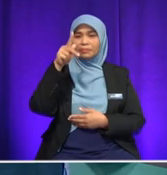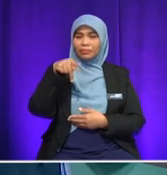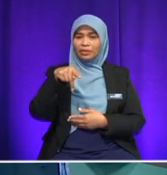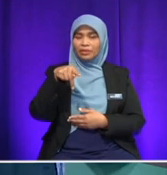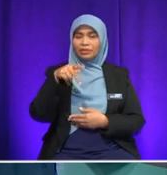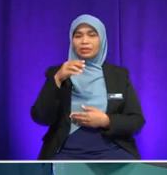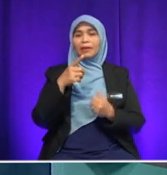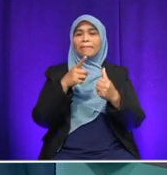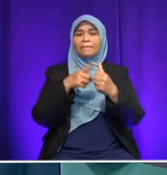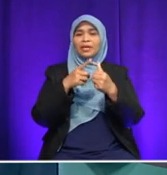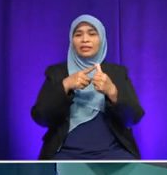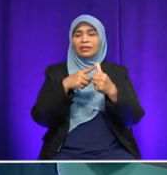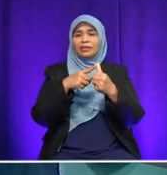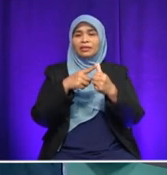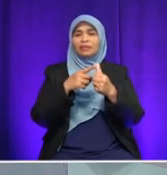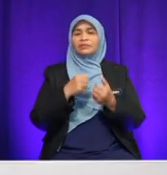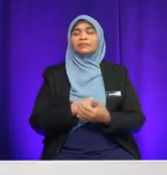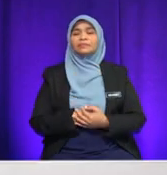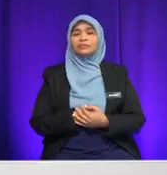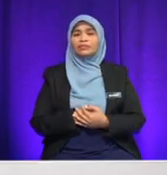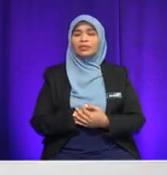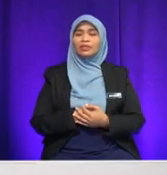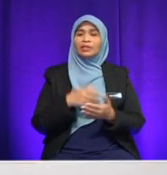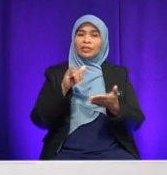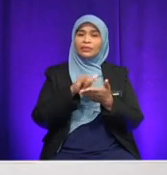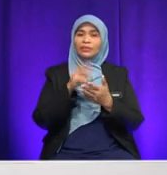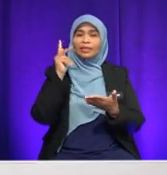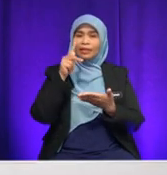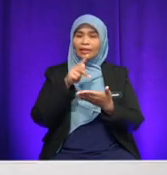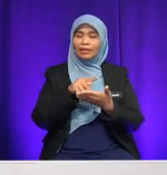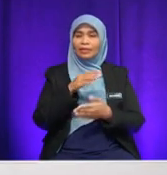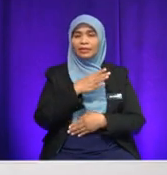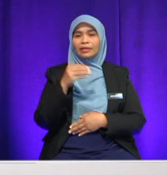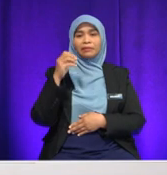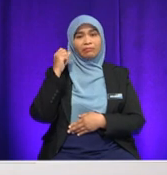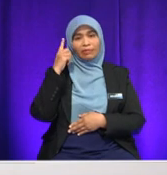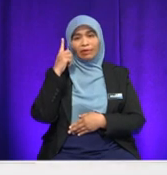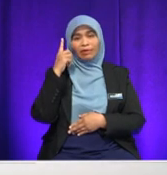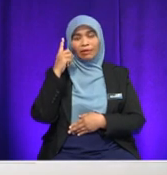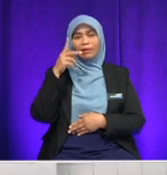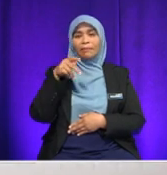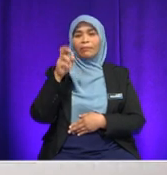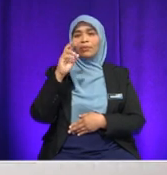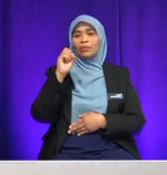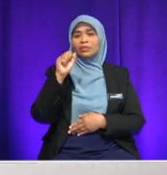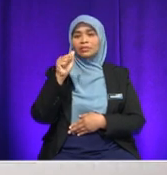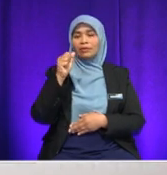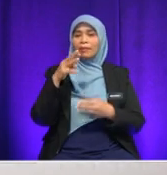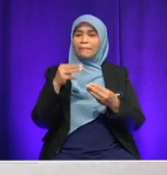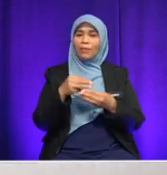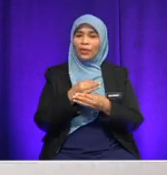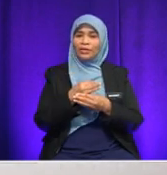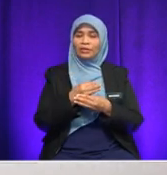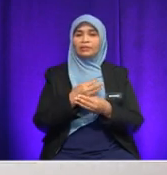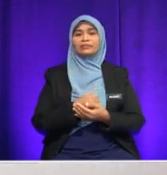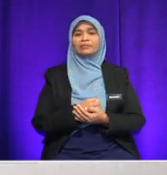Yang pertama ialah 1.2.4 iaitu mengenali dan memahami prosa moden, novel, cerpen dan drama. So hari ini